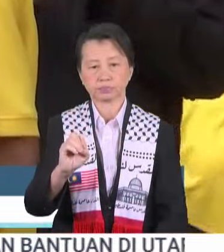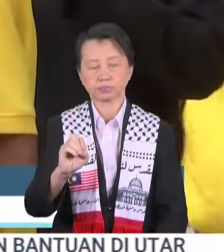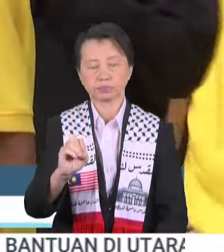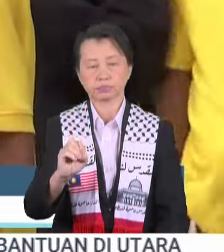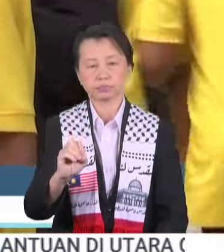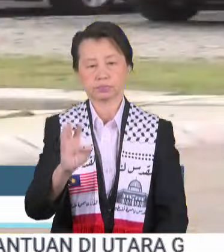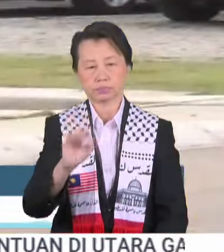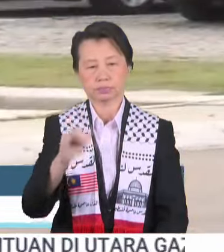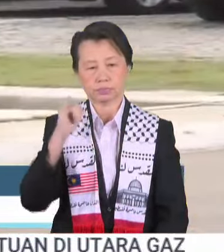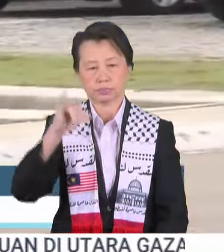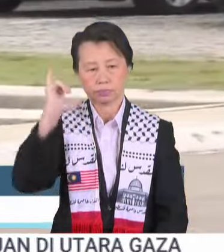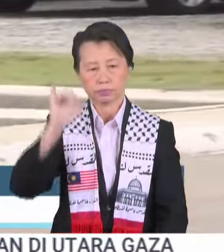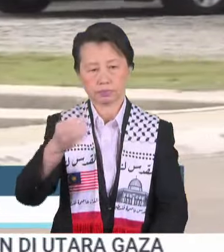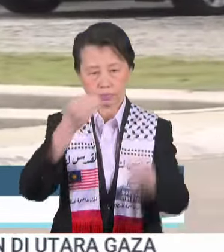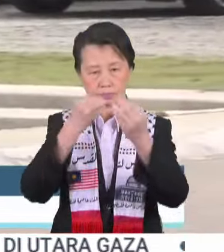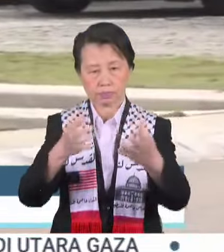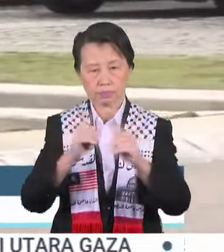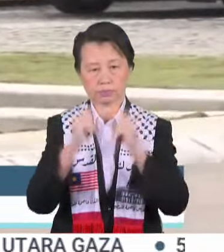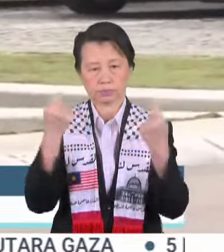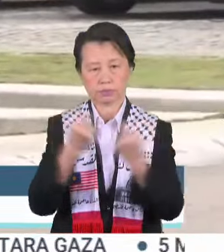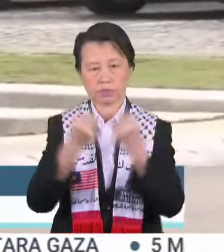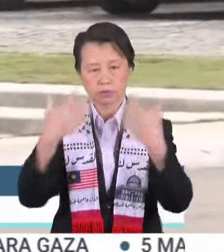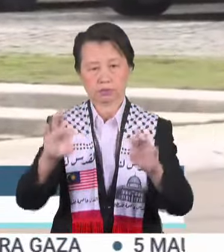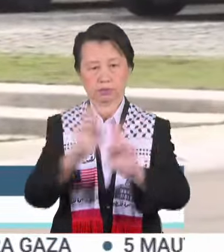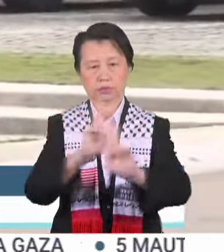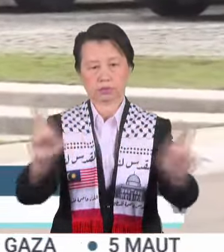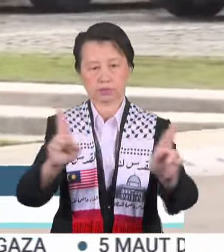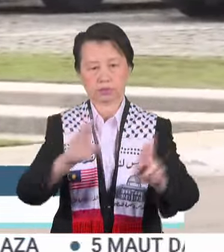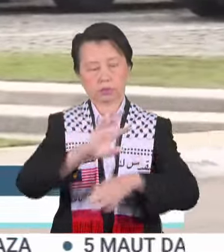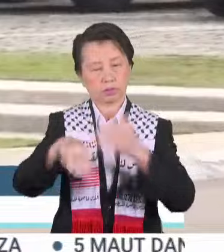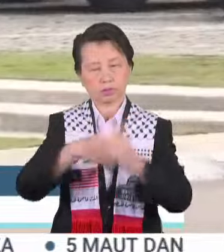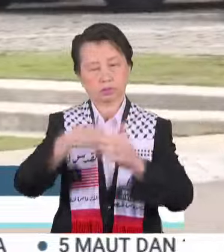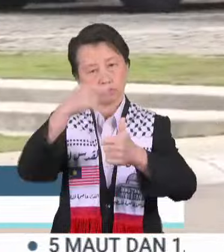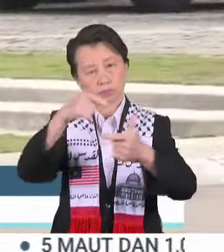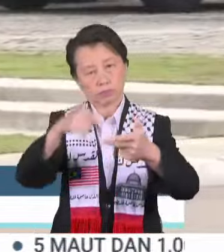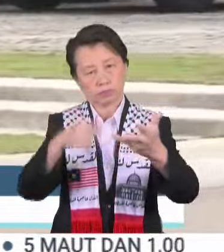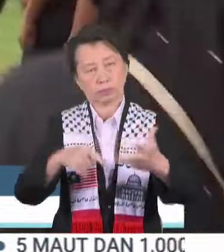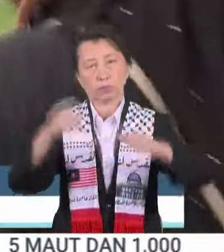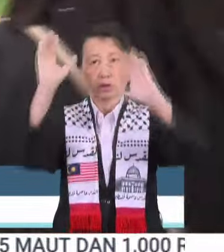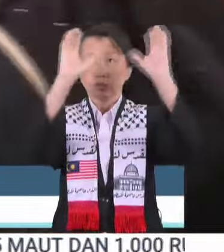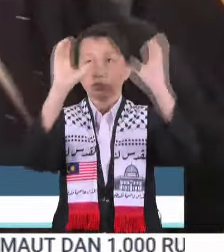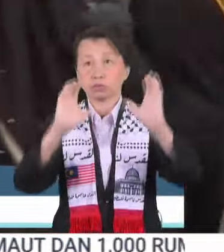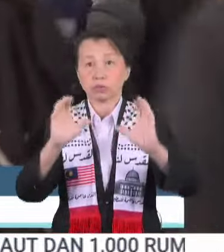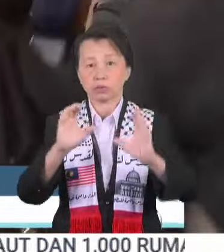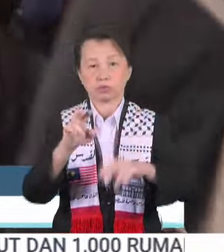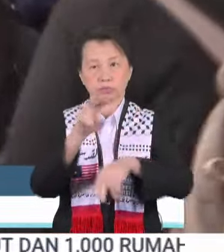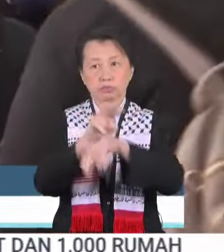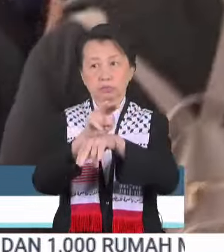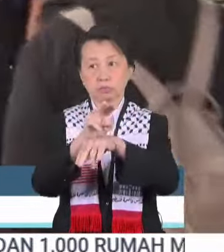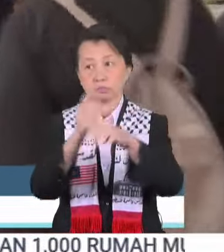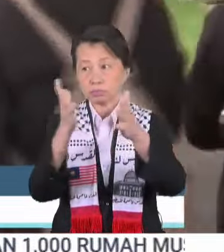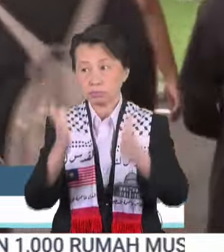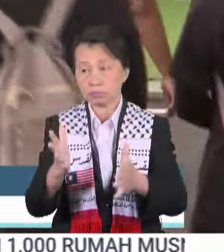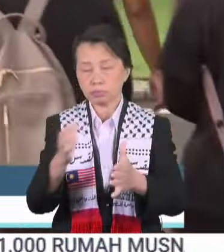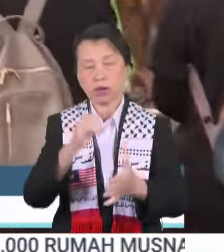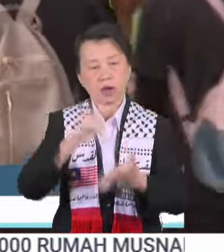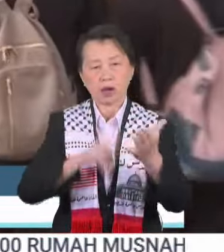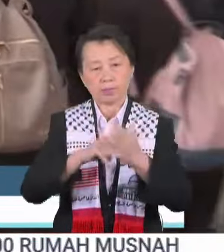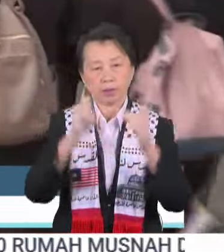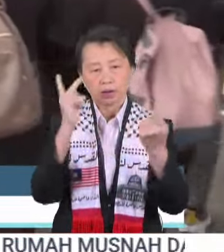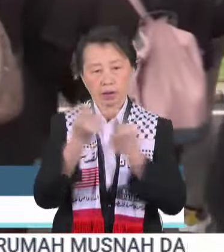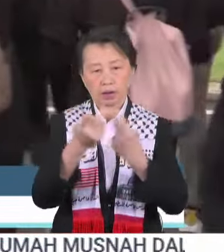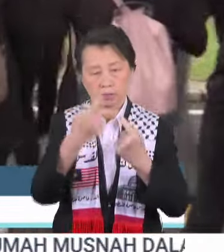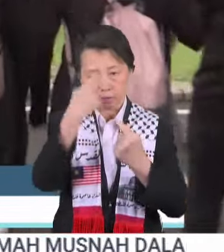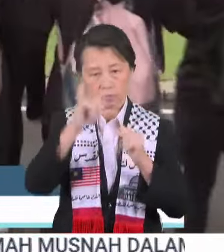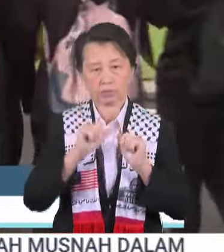silhavi semalam memaklumkan pasukannya telah bersedia dari segala aspek seperti cuaca penonton dan apa jua keadaan untuk